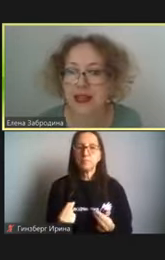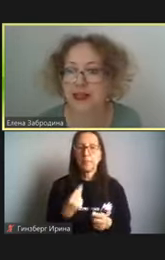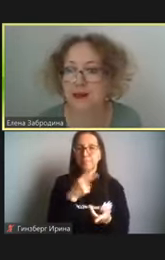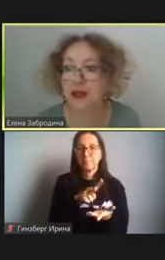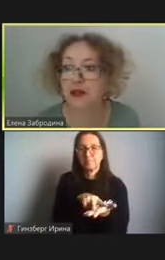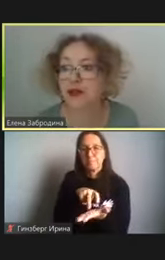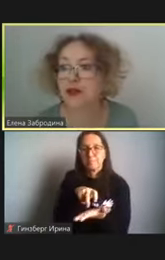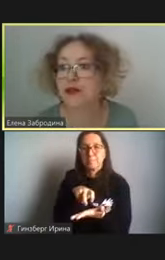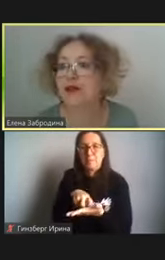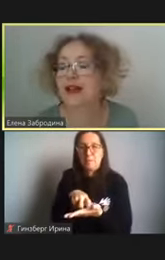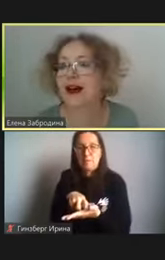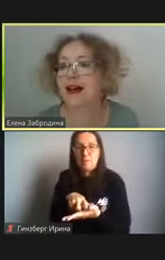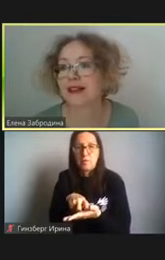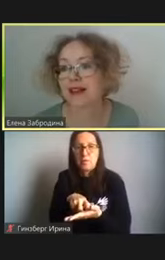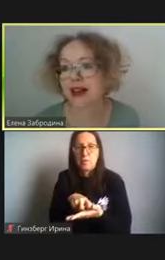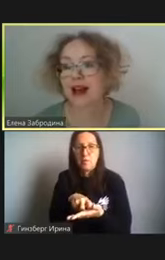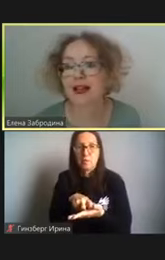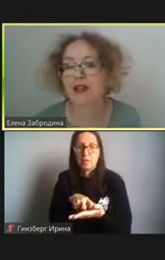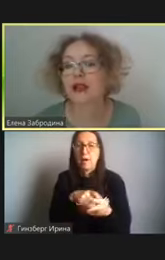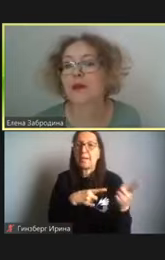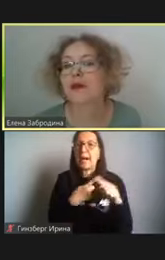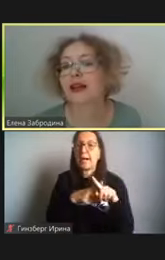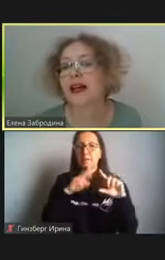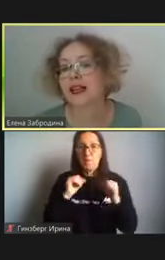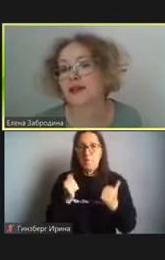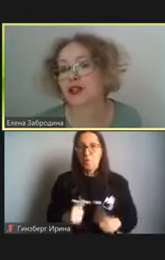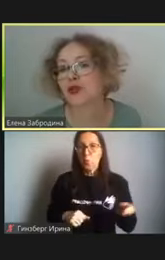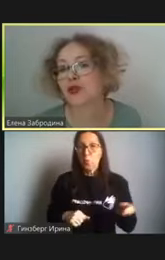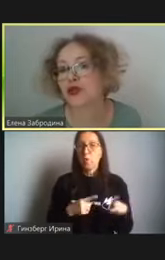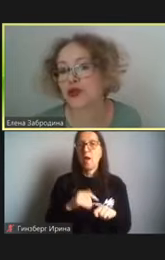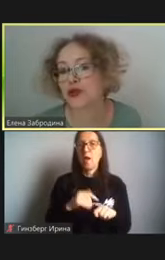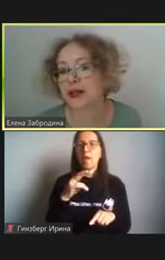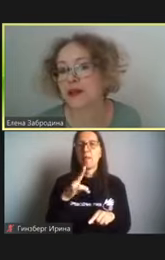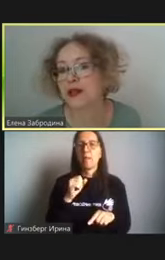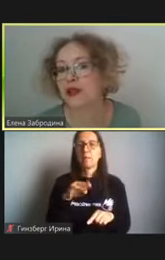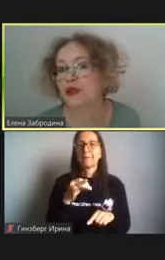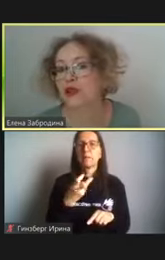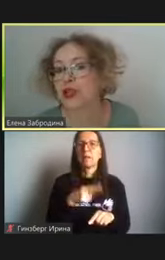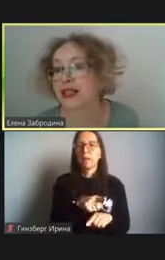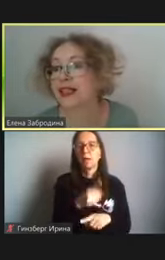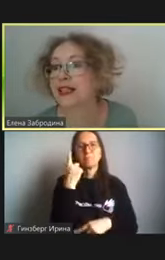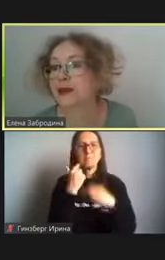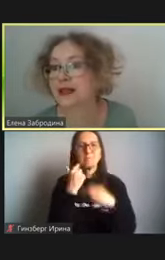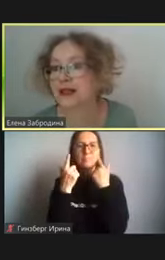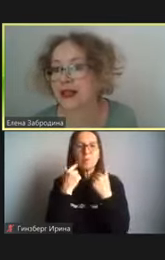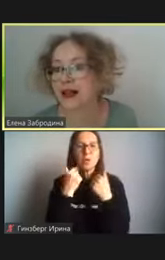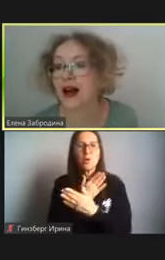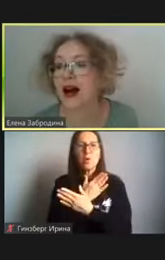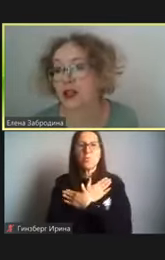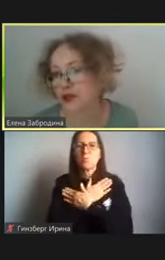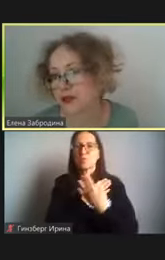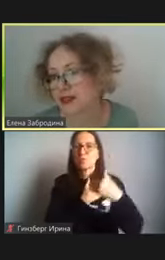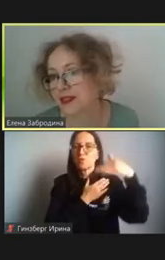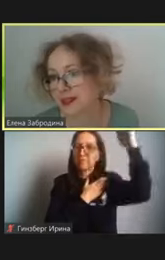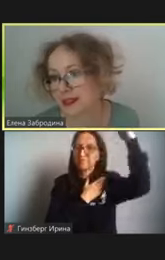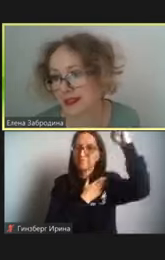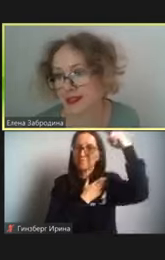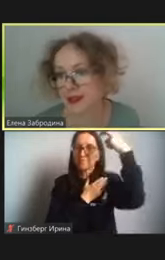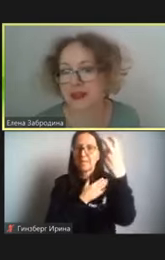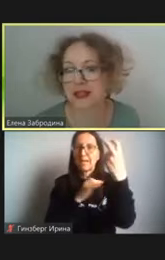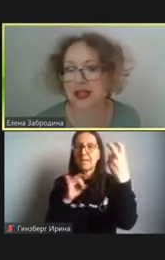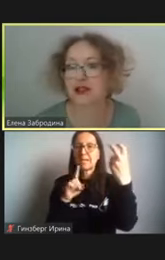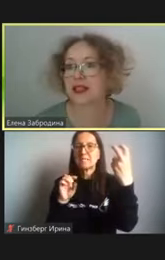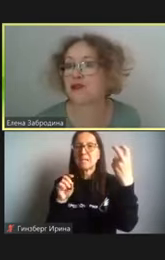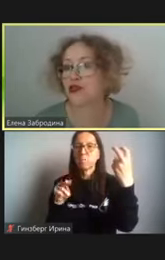в белом фигура Фландрии, которая оплакивает умершую Изабеллу. Вот она на небесах, она уже вознеслась